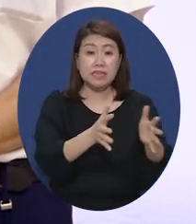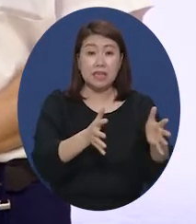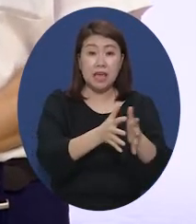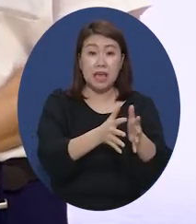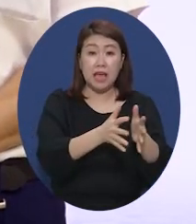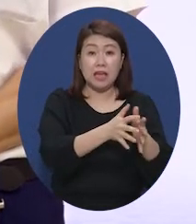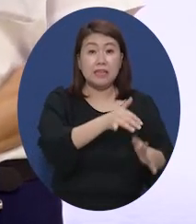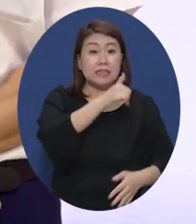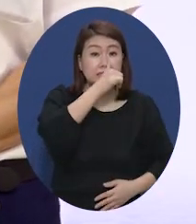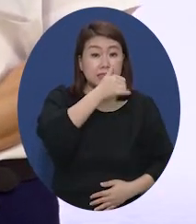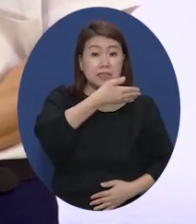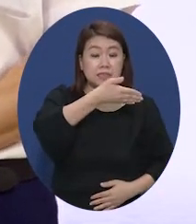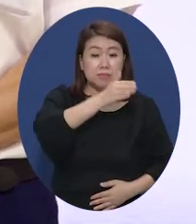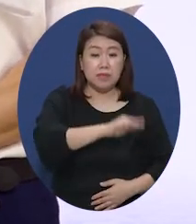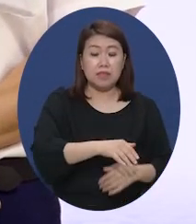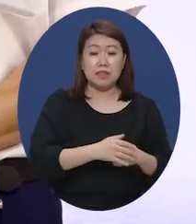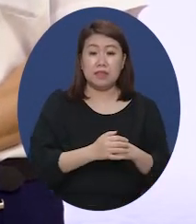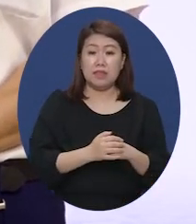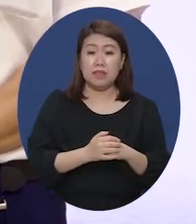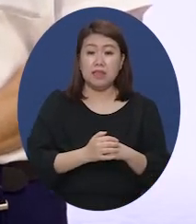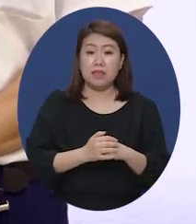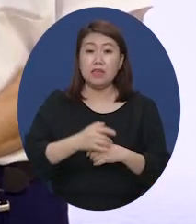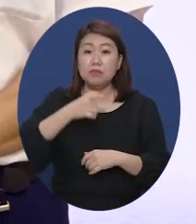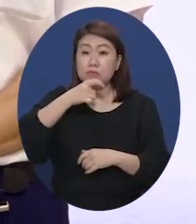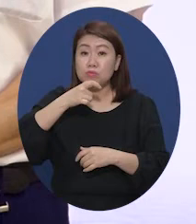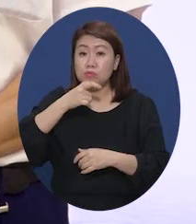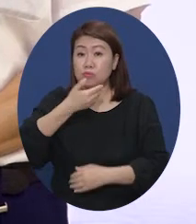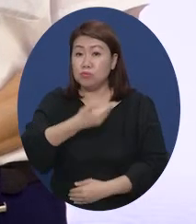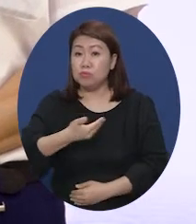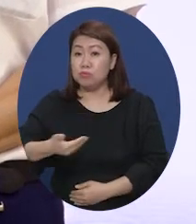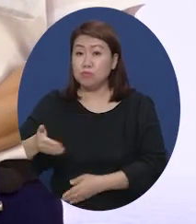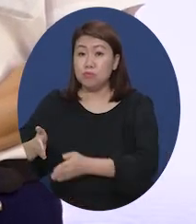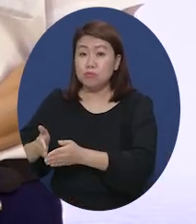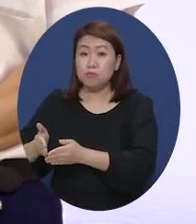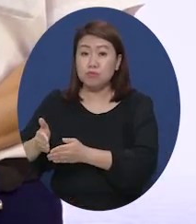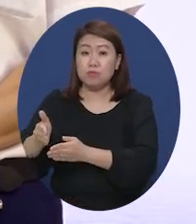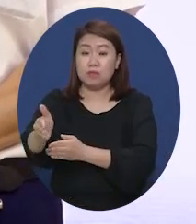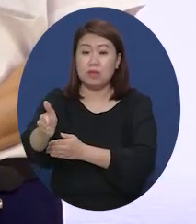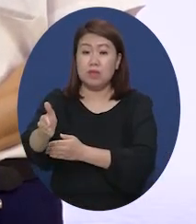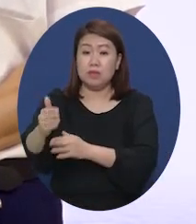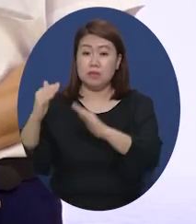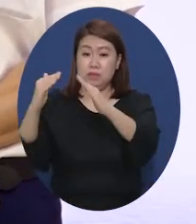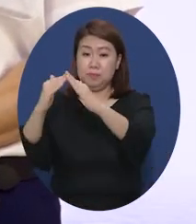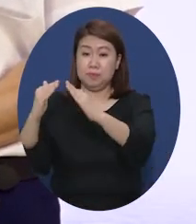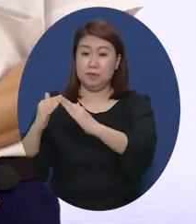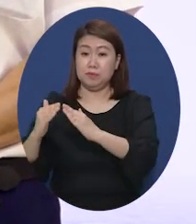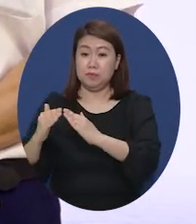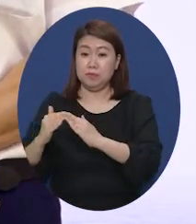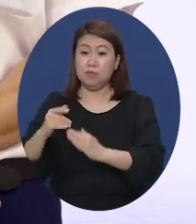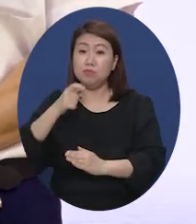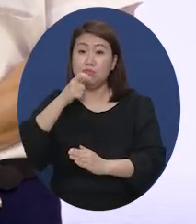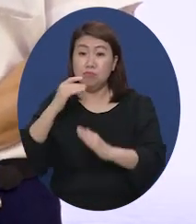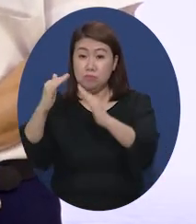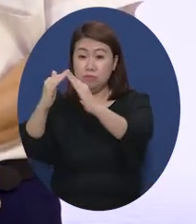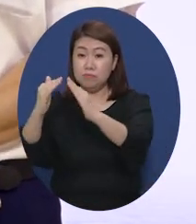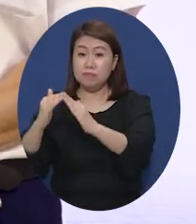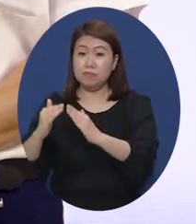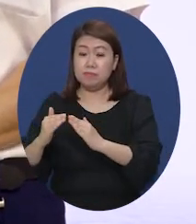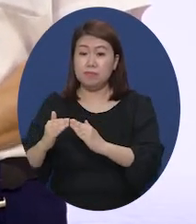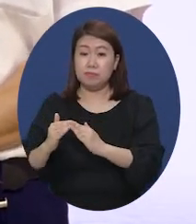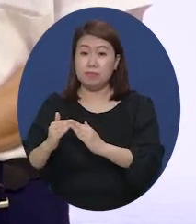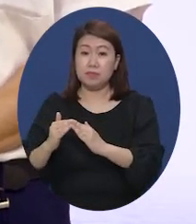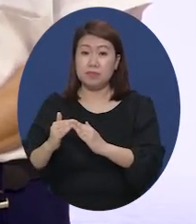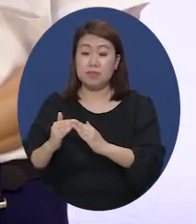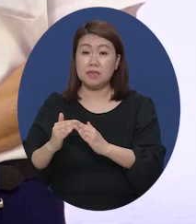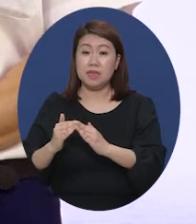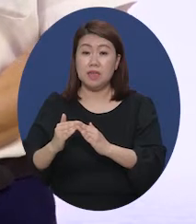있고 다 있습니다. 고층 건물도 있고. 하지만 저 강 연변 쪽에는 주로 수상가옥들이 있습니다. 왜냐하면